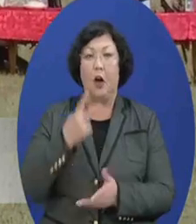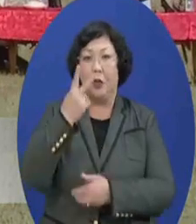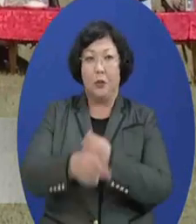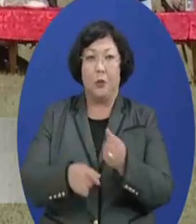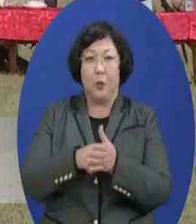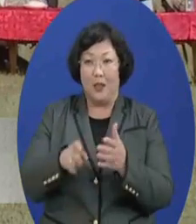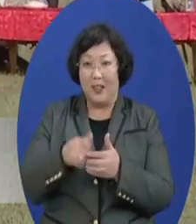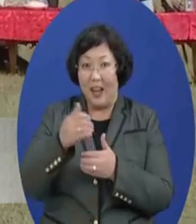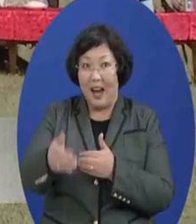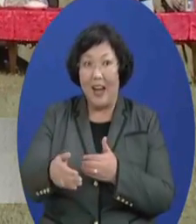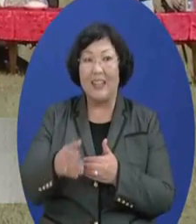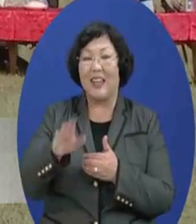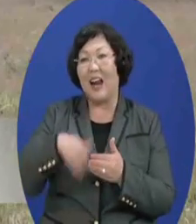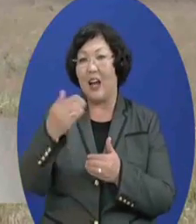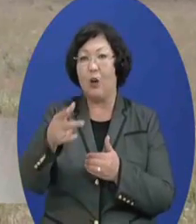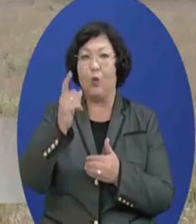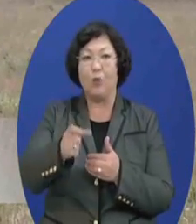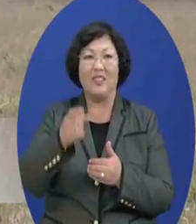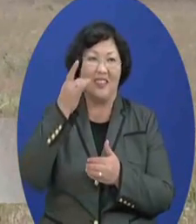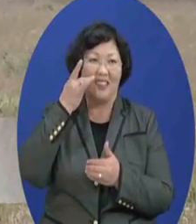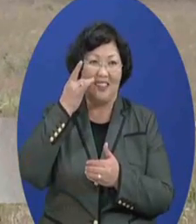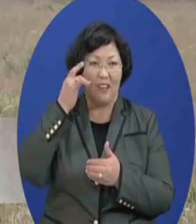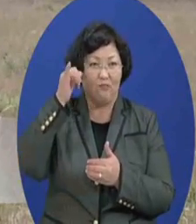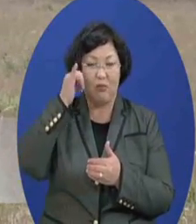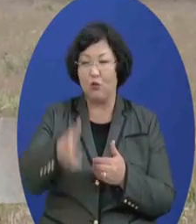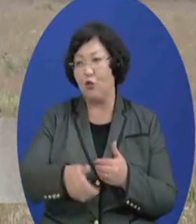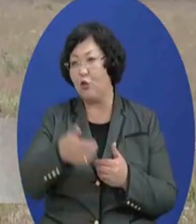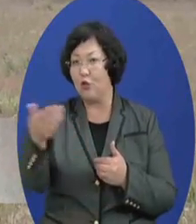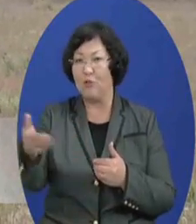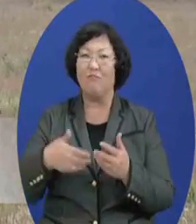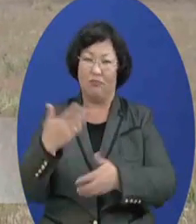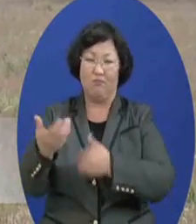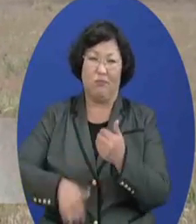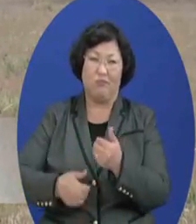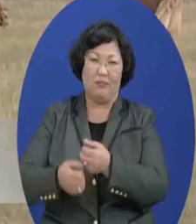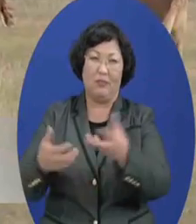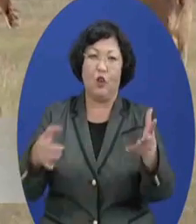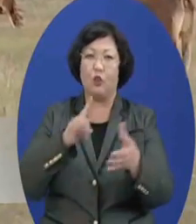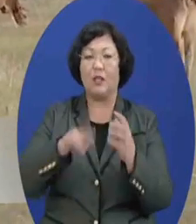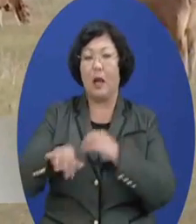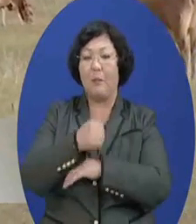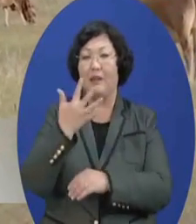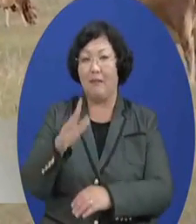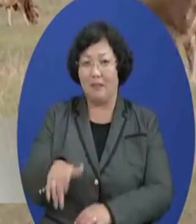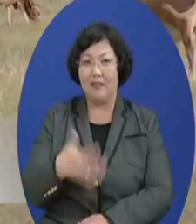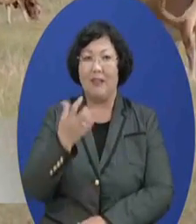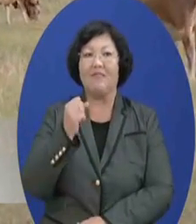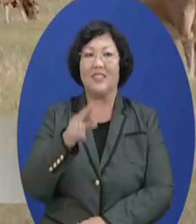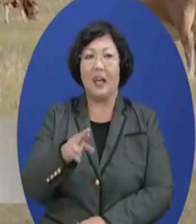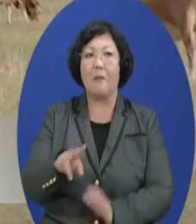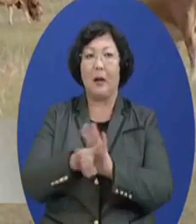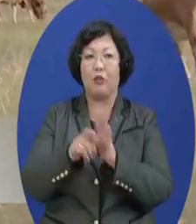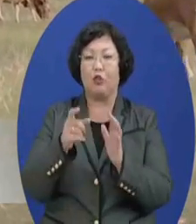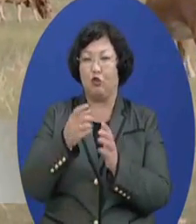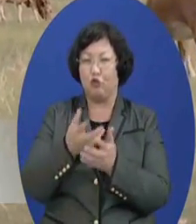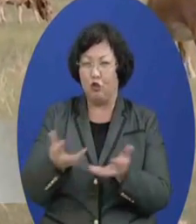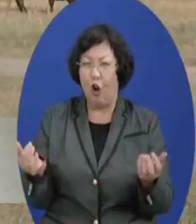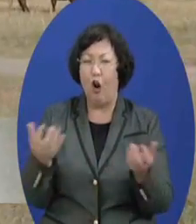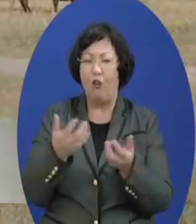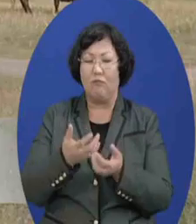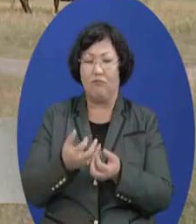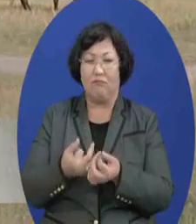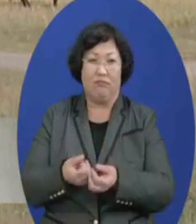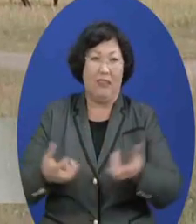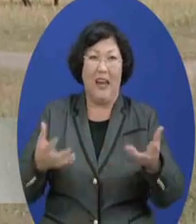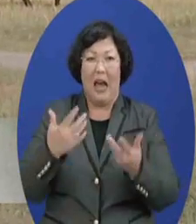2 жил болоод дараагийнхаа хүнд өхөх байх гэж бодчих. Хөвсгөл аймаг 5.5 сая толгой малтай. Малын тоо их байгаа ч иргэдийн амжиргааны